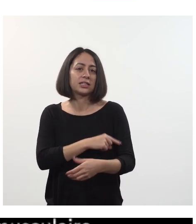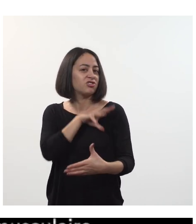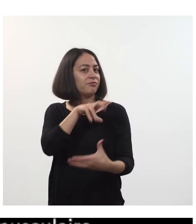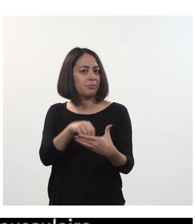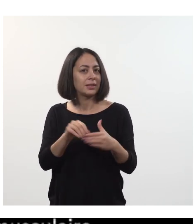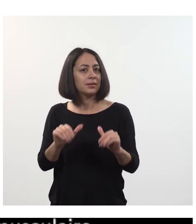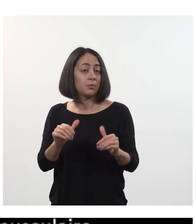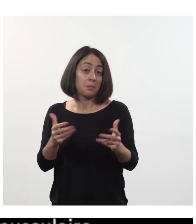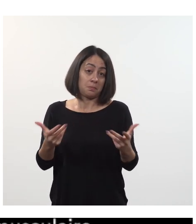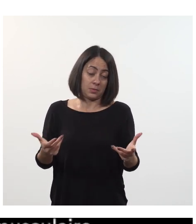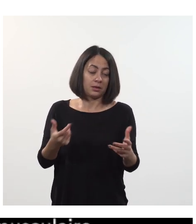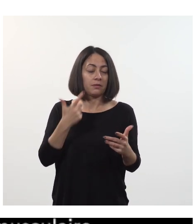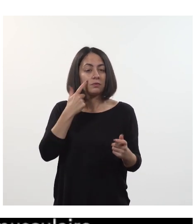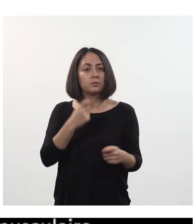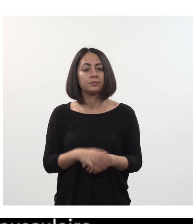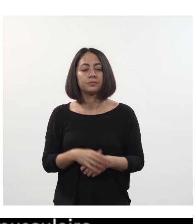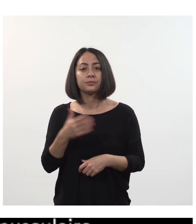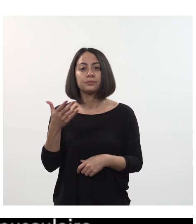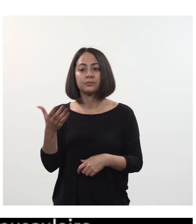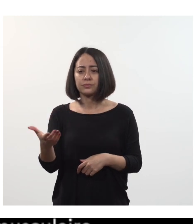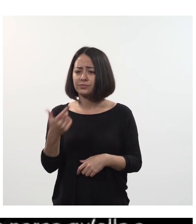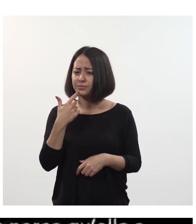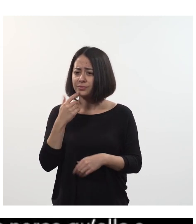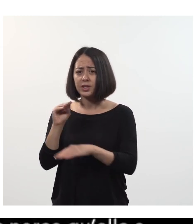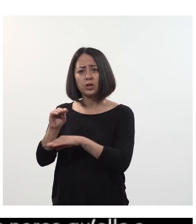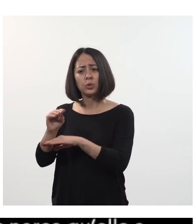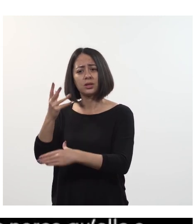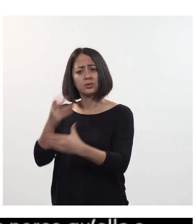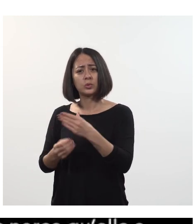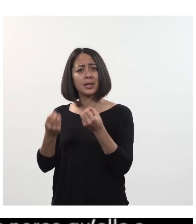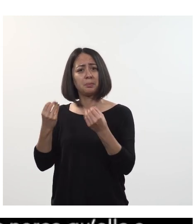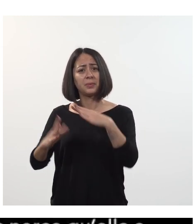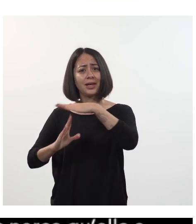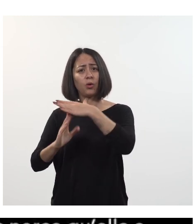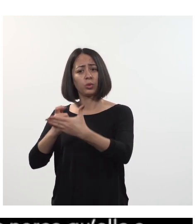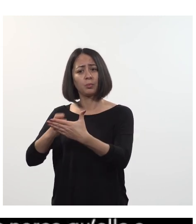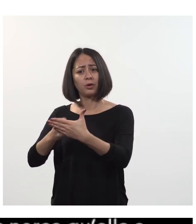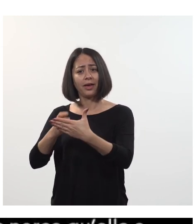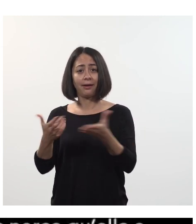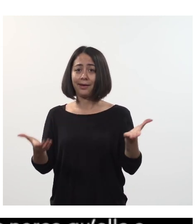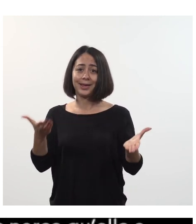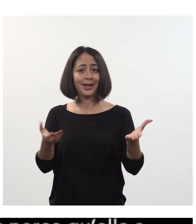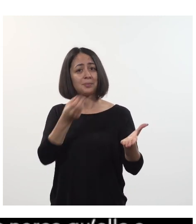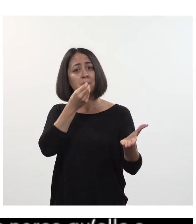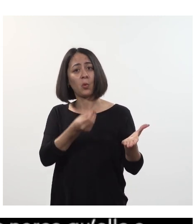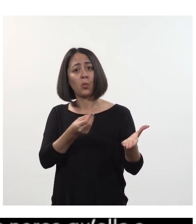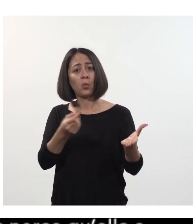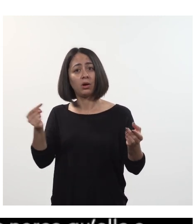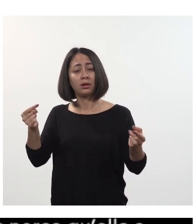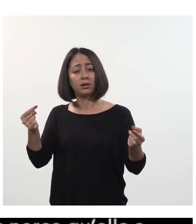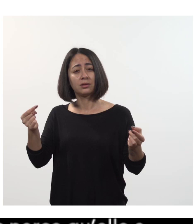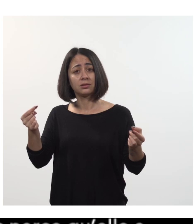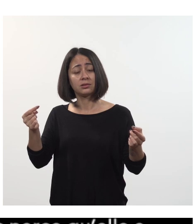Donc la dénutrition, c'est simple, hein, c'est comme le compte bancaire. Votre compte bancaire, il a l'équilibre, il va bien. Bah, si d'un seul coup, il y a moins d'argent